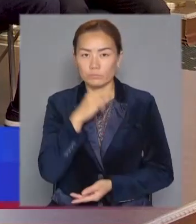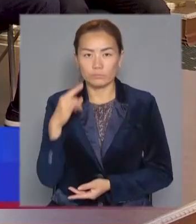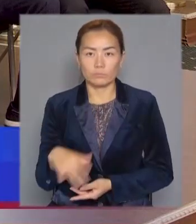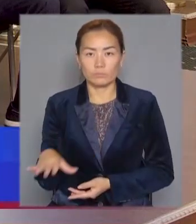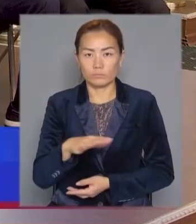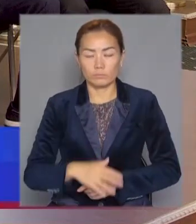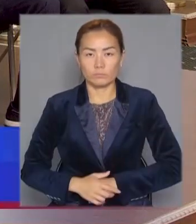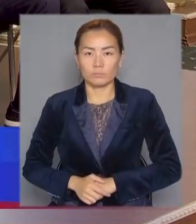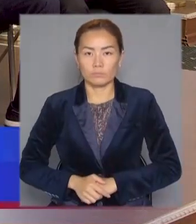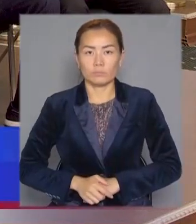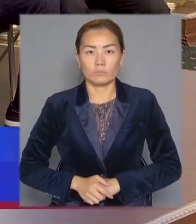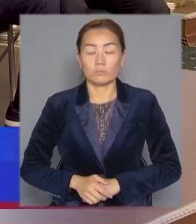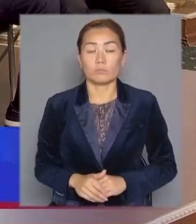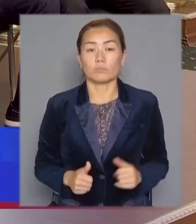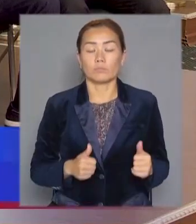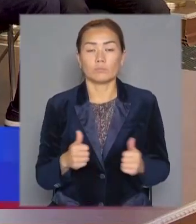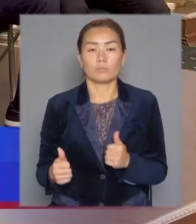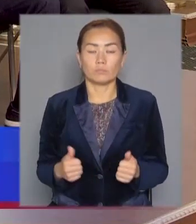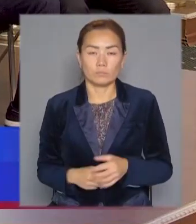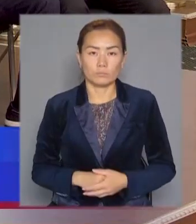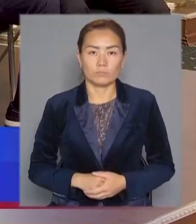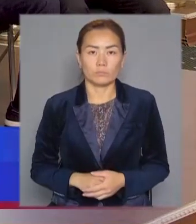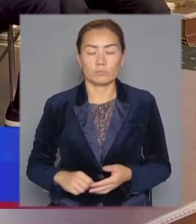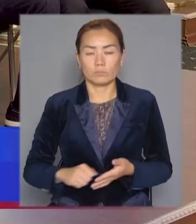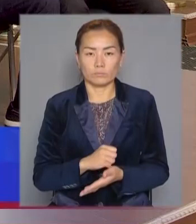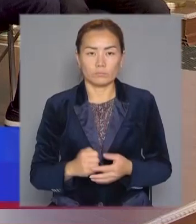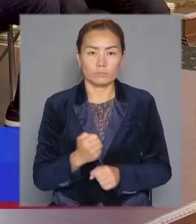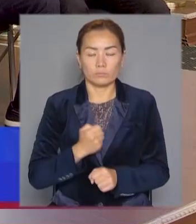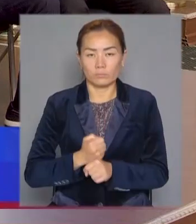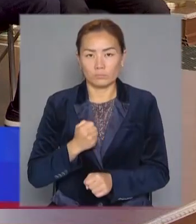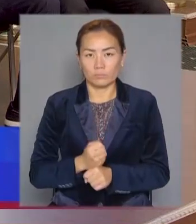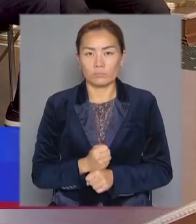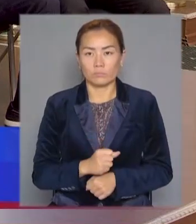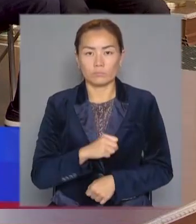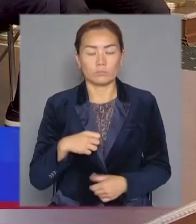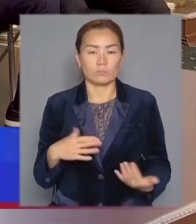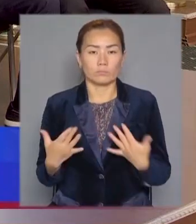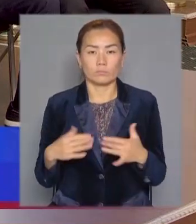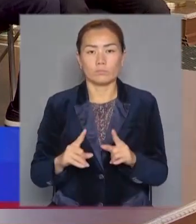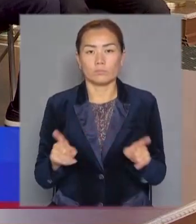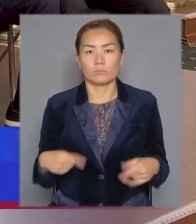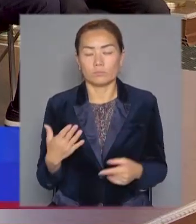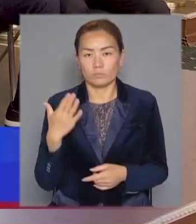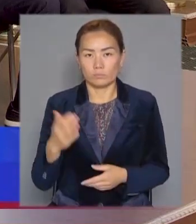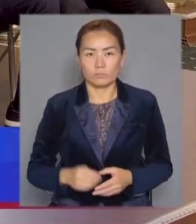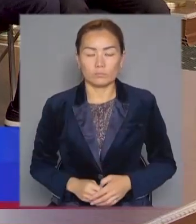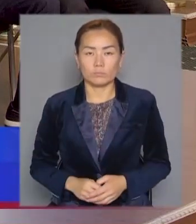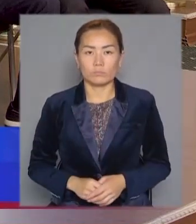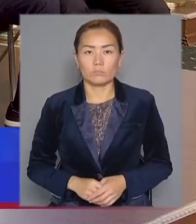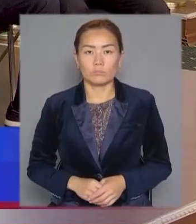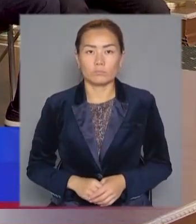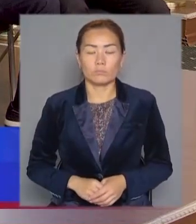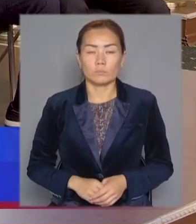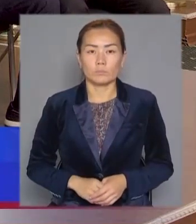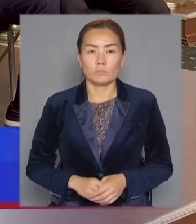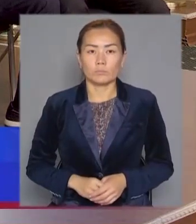кездерде жақсы құжаттар жасап, өзара қарым-қатынас жасау жөнінде сол